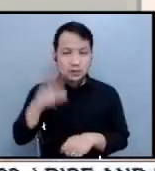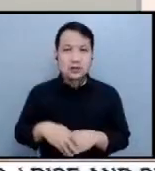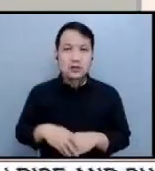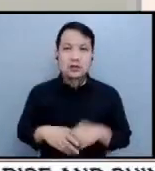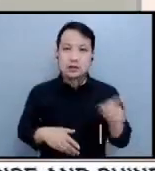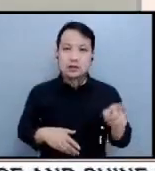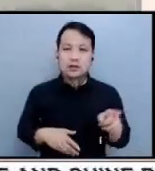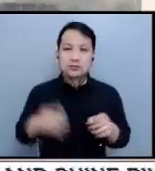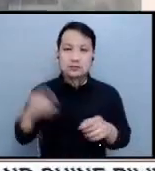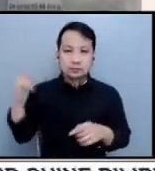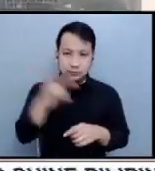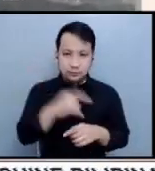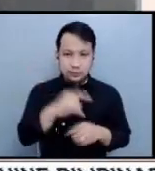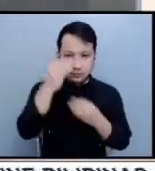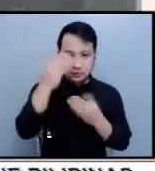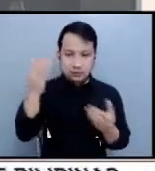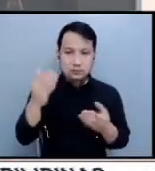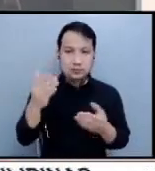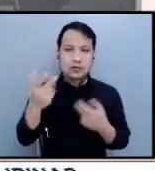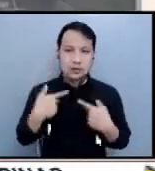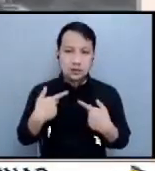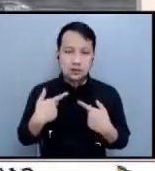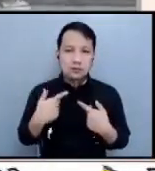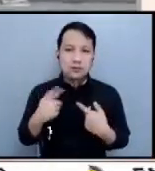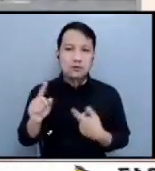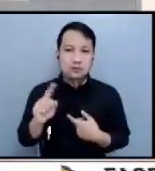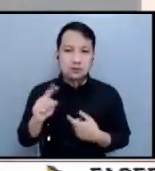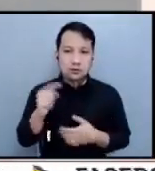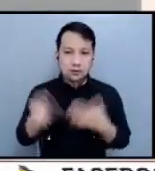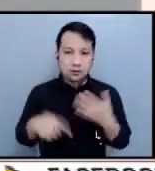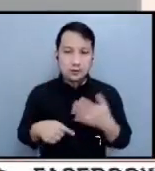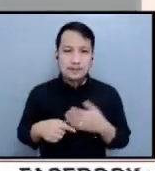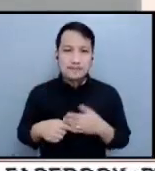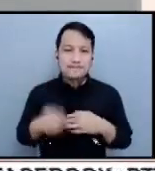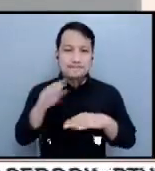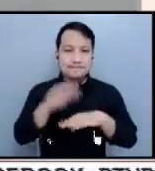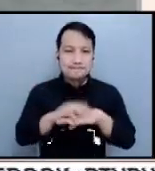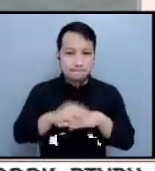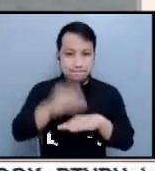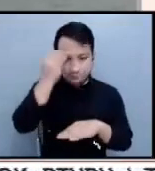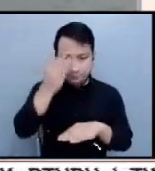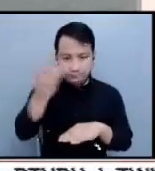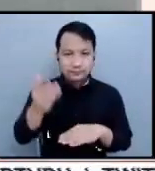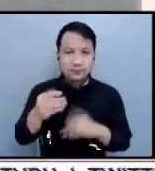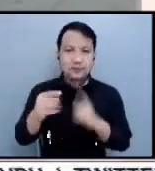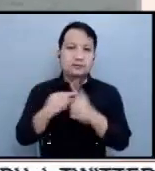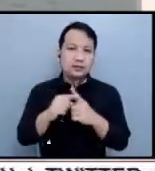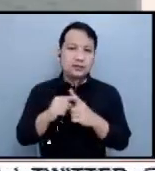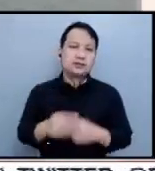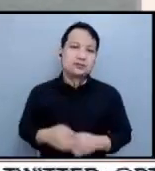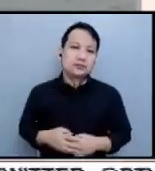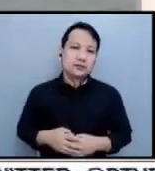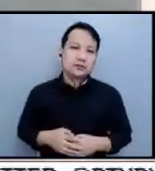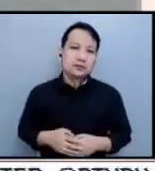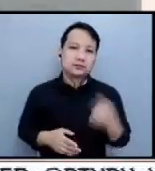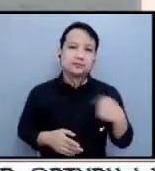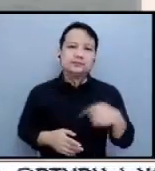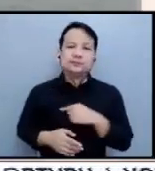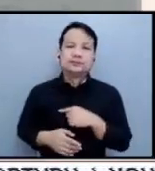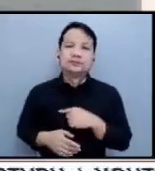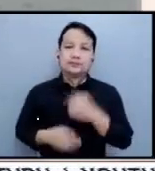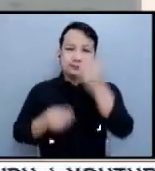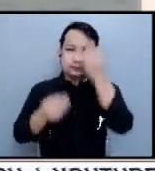airport, doon nagkakaroon ng kaalaman na sila ay positive. So, dinadala sila